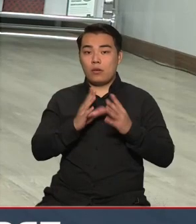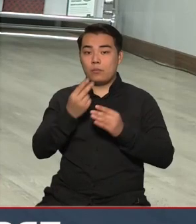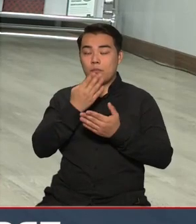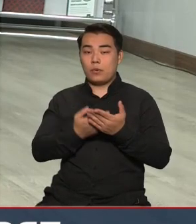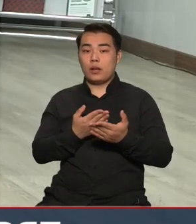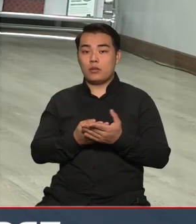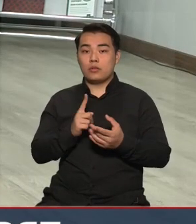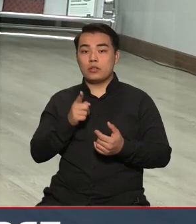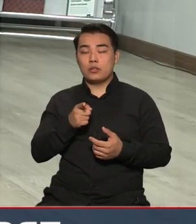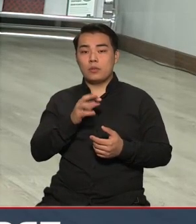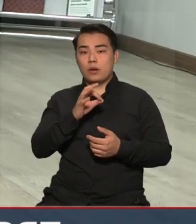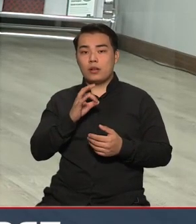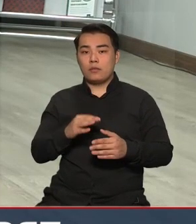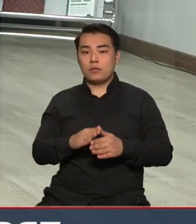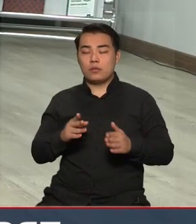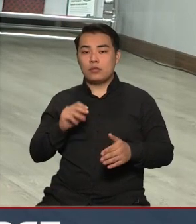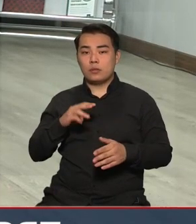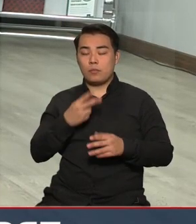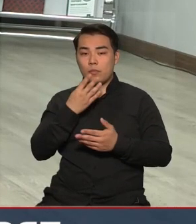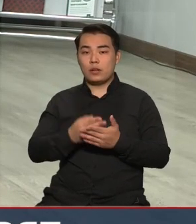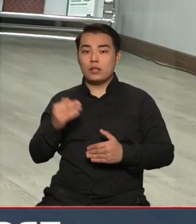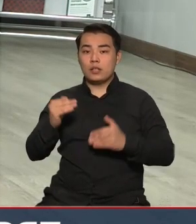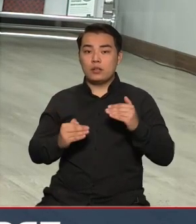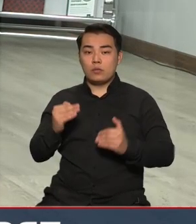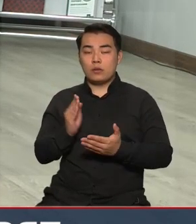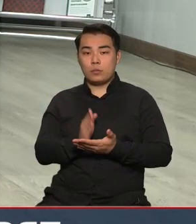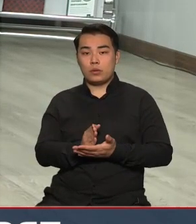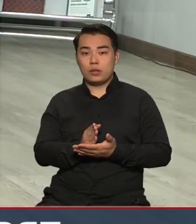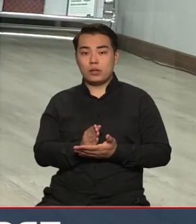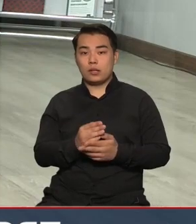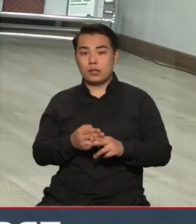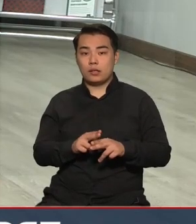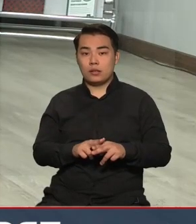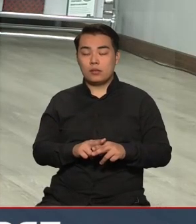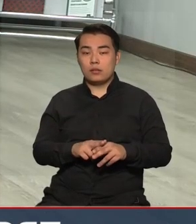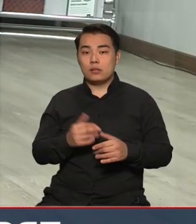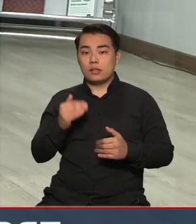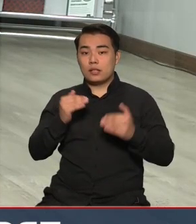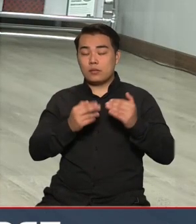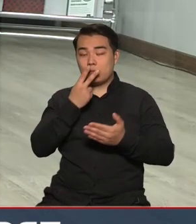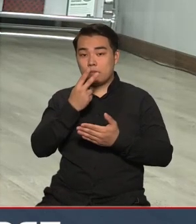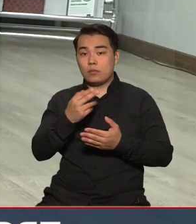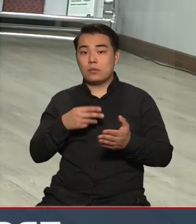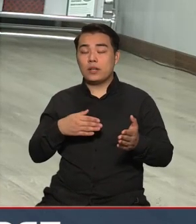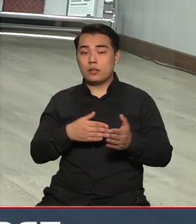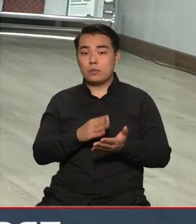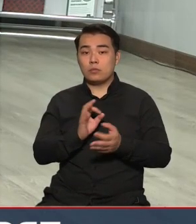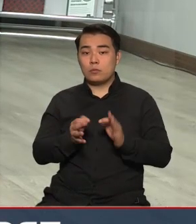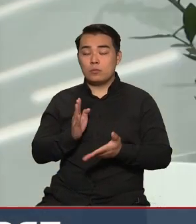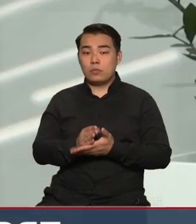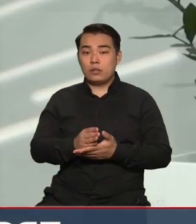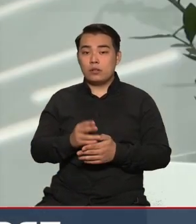свыше 1000%, чтобы они тоже регулировались вот также регулятором в пределах вот этих вот норм,